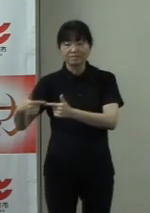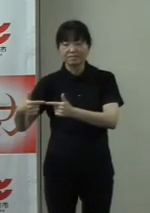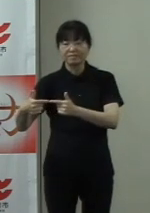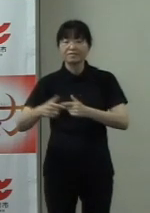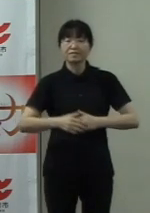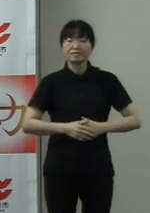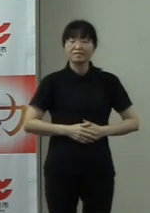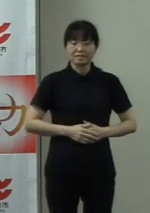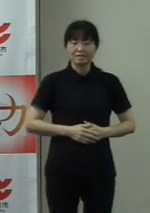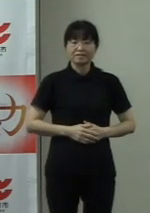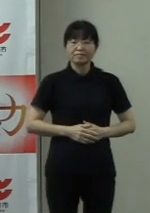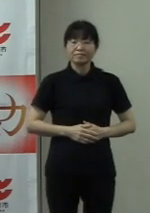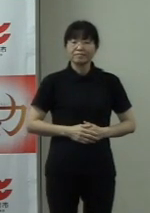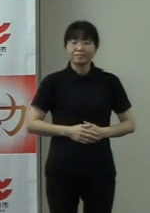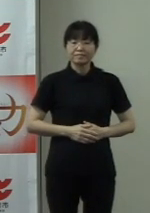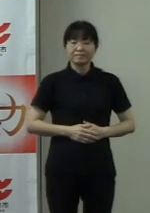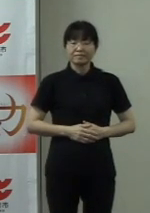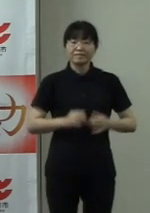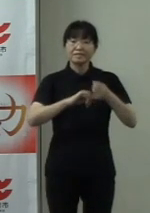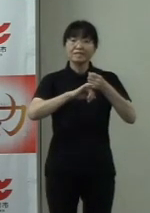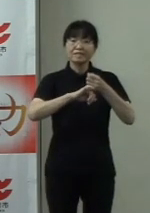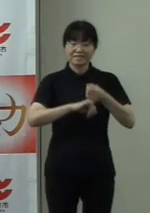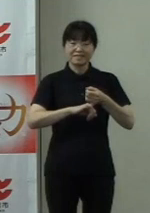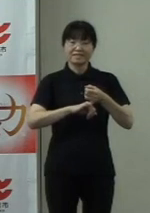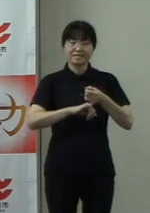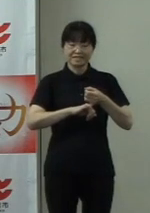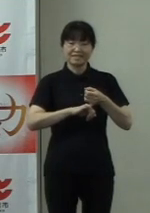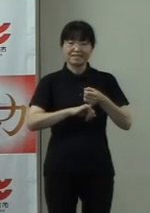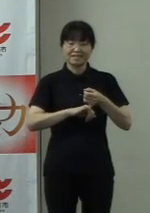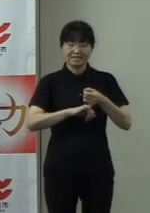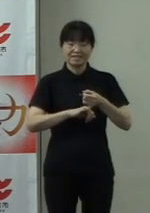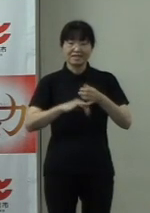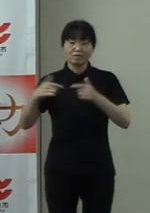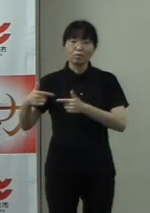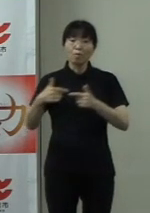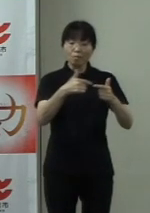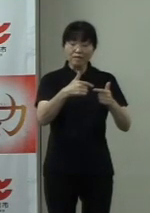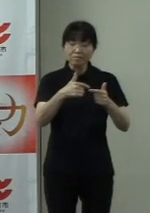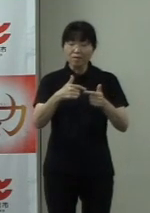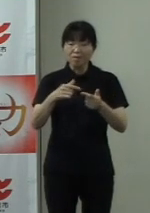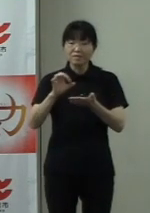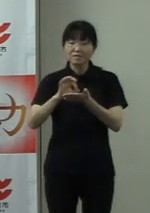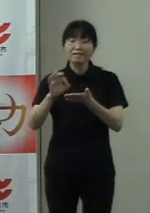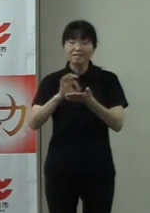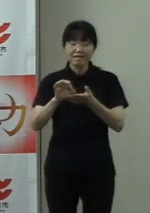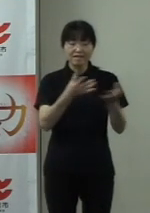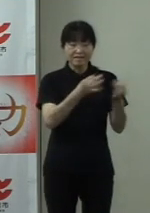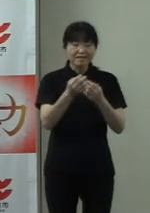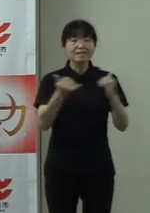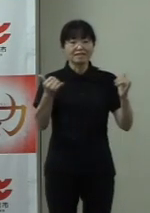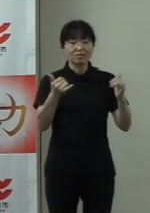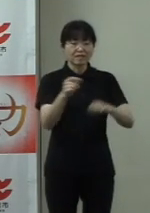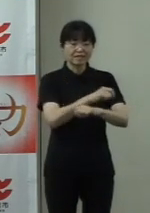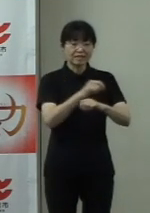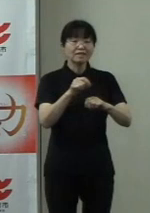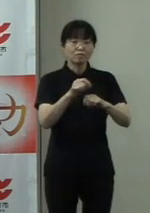でありますので、ぜひこのバスも利用してですね、多くの方にこの特別公